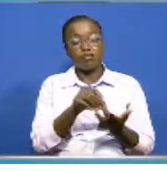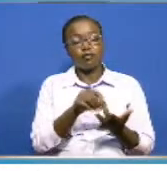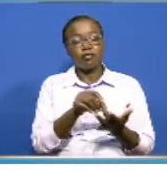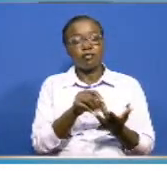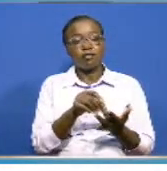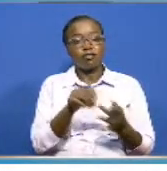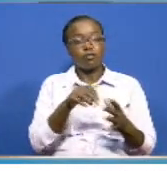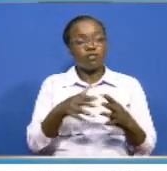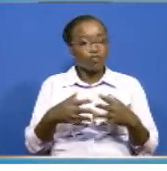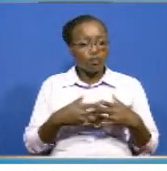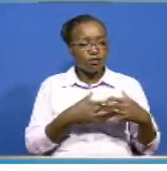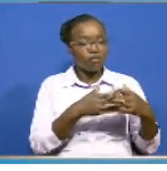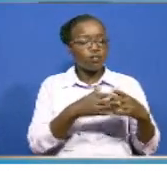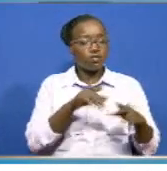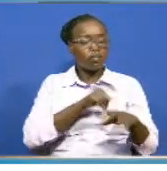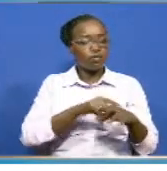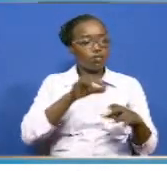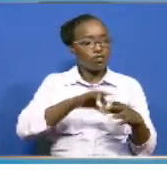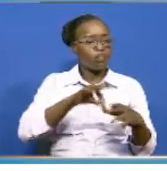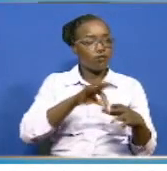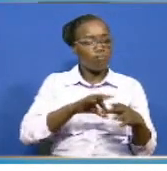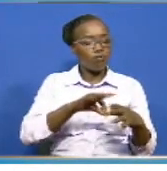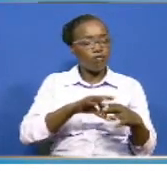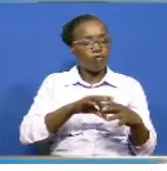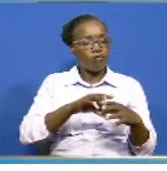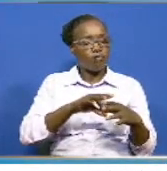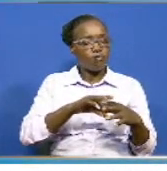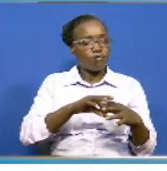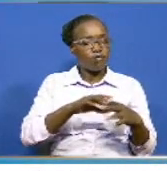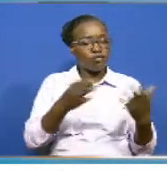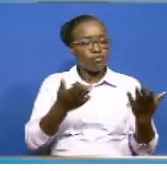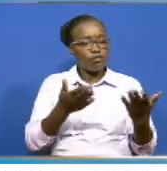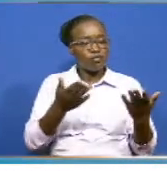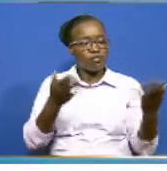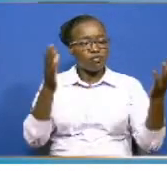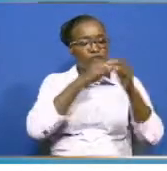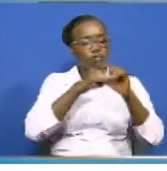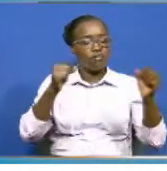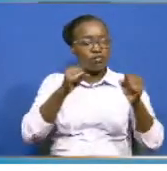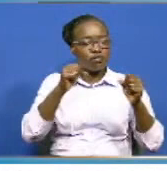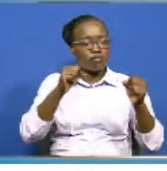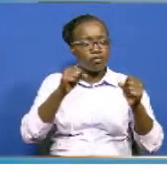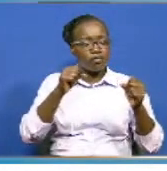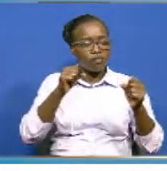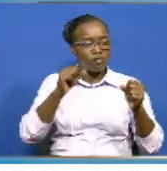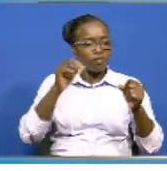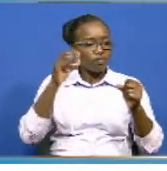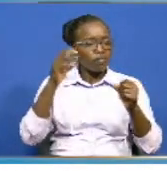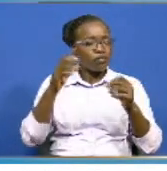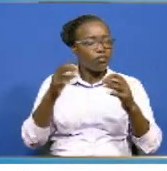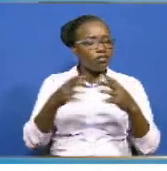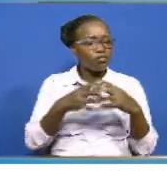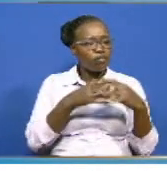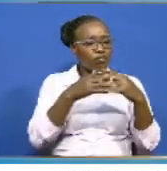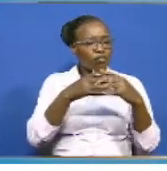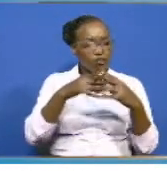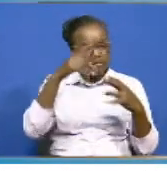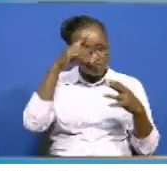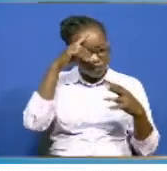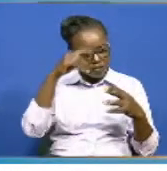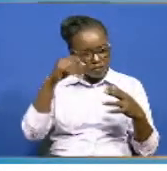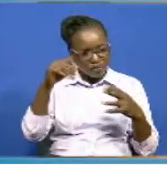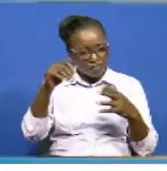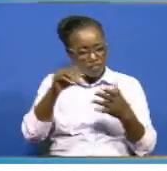kule Marekani wakati wa uchaguzi mkuu, ambapo aliyekuwa rais wa Marekani Donald Trump alijipata ya kwamba ameondolewa kwenye